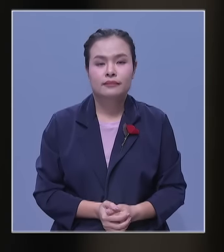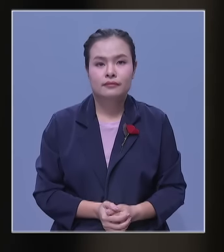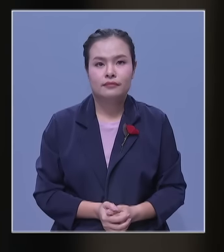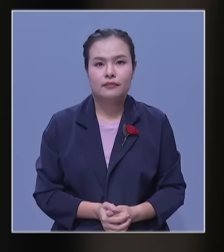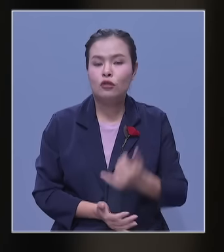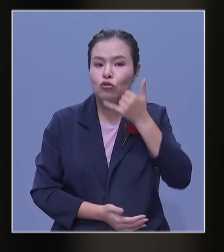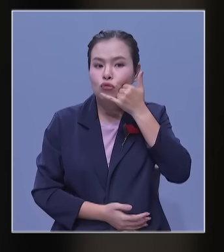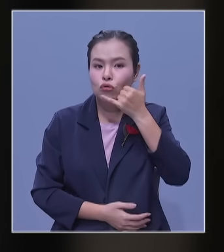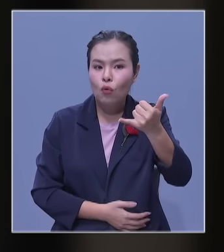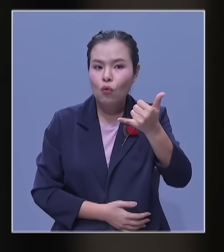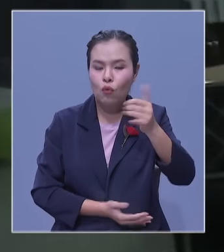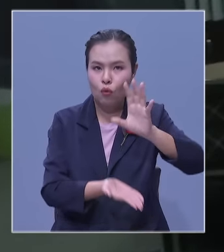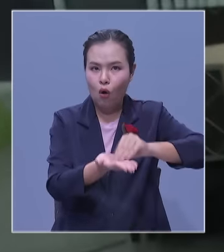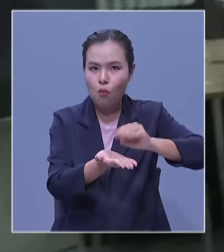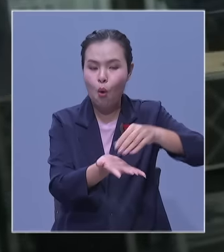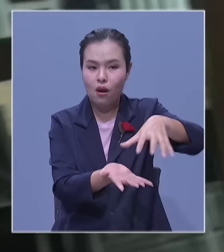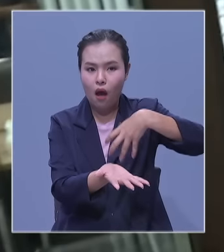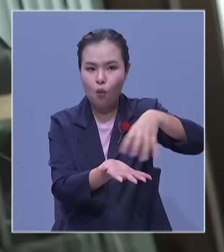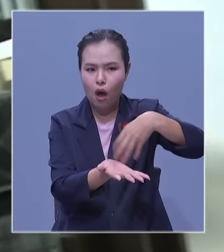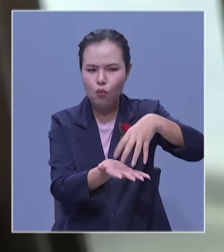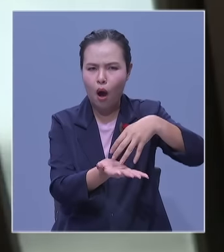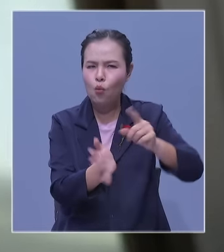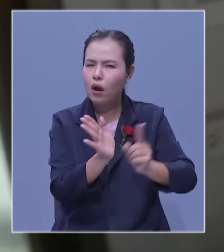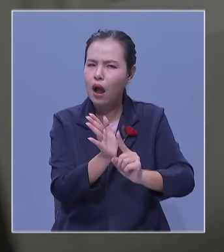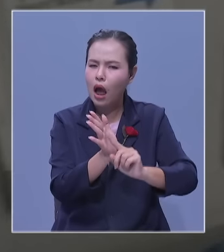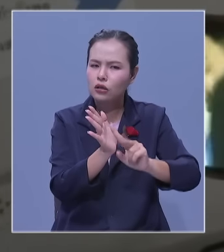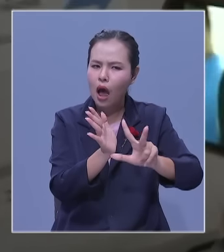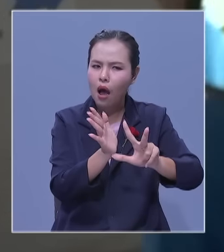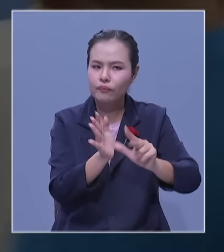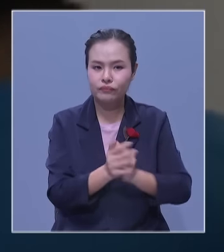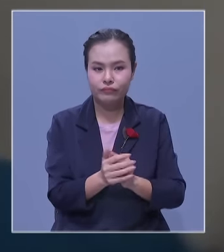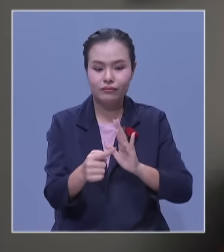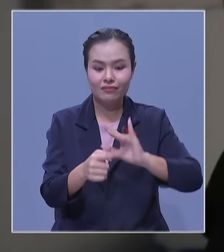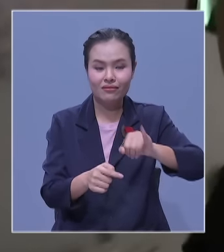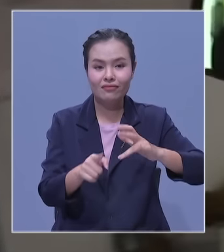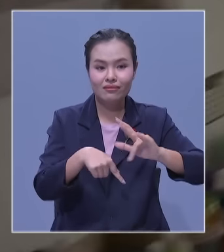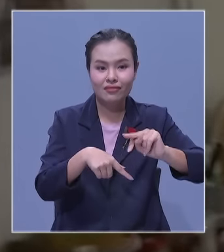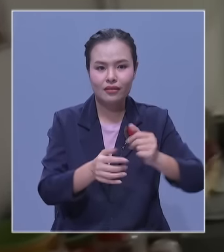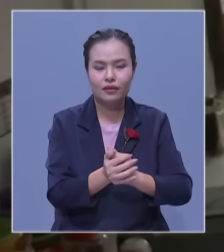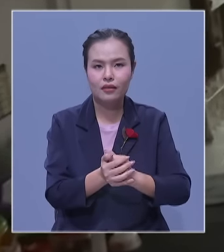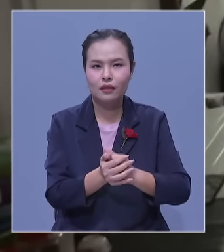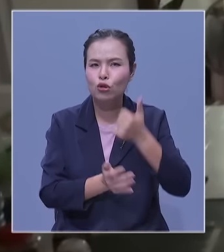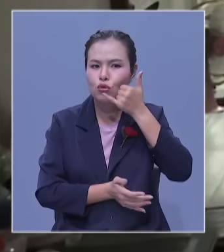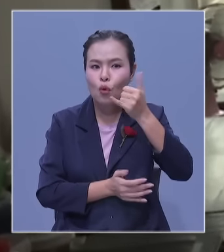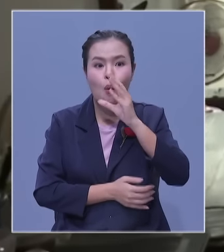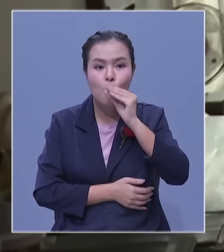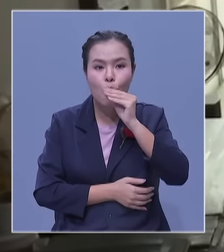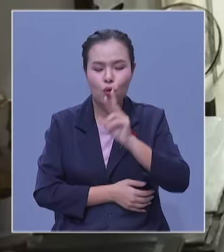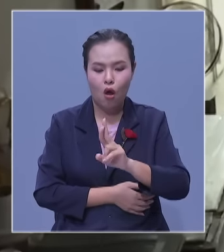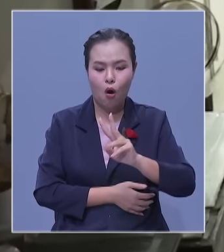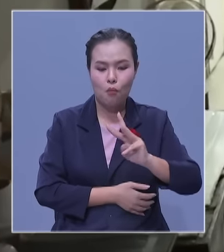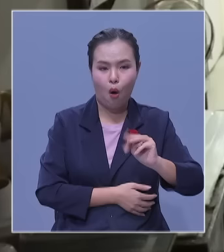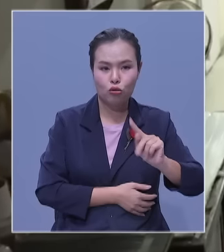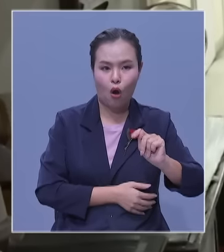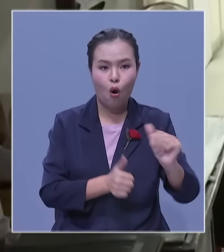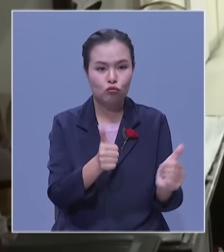ว่าได้โทรกลับไปขอข้อมูลข้อเท็จจริง 2-3 ครั้งแต่คุณเจ๋งดอกจิกเนี่ยอ้างถึงรัฐมนตรีช่วยท่านนึงว่าเป็น